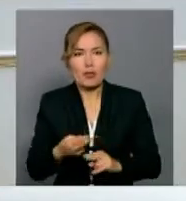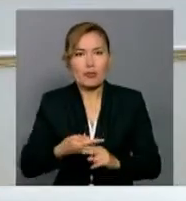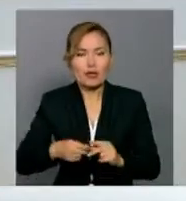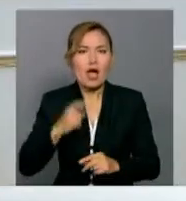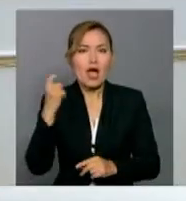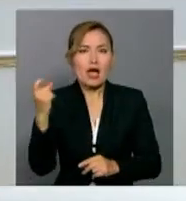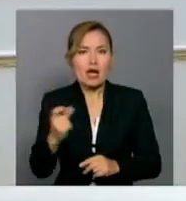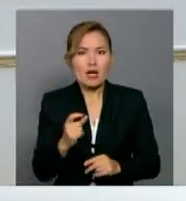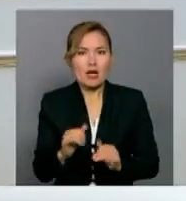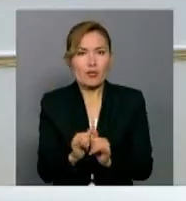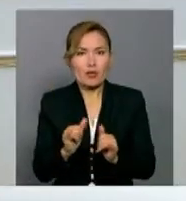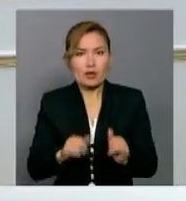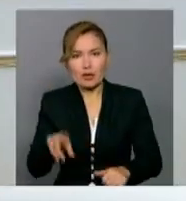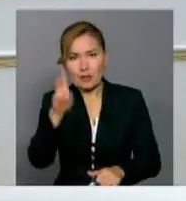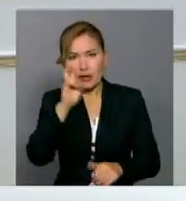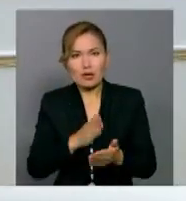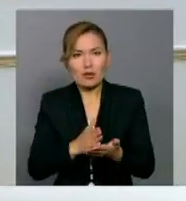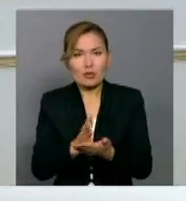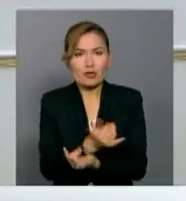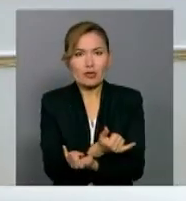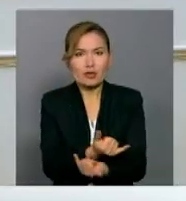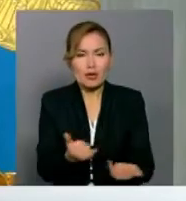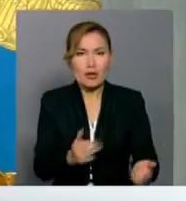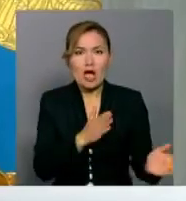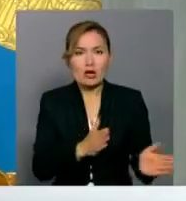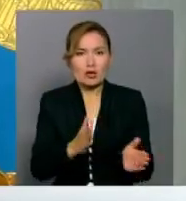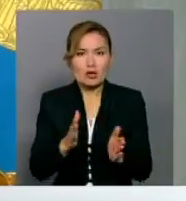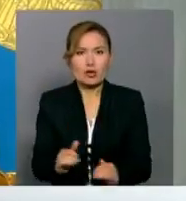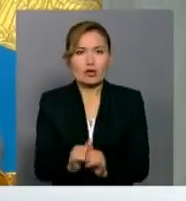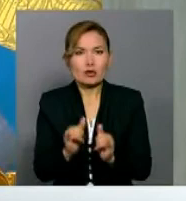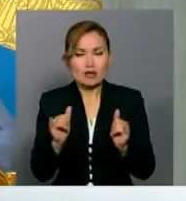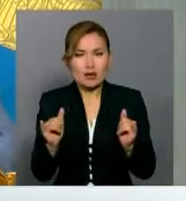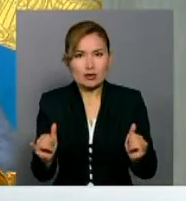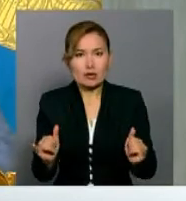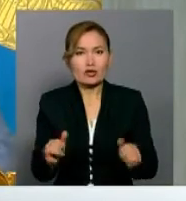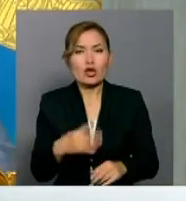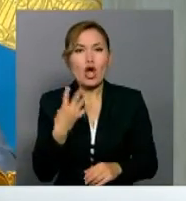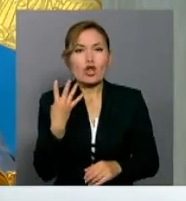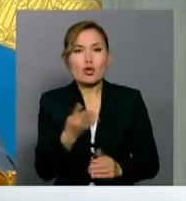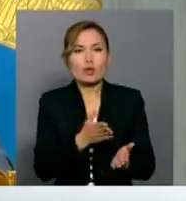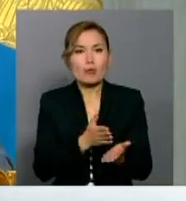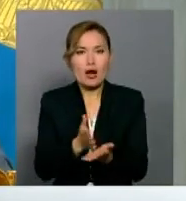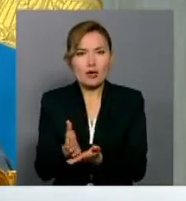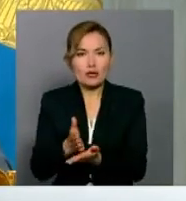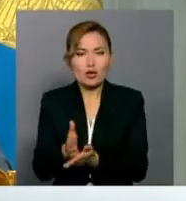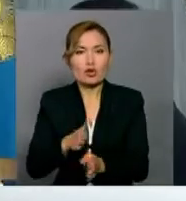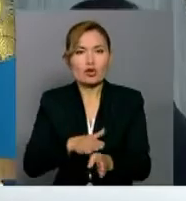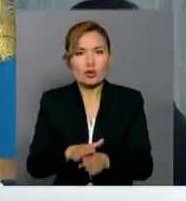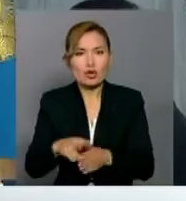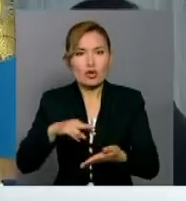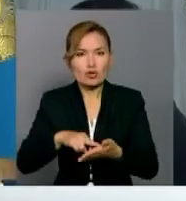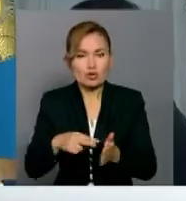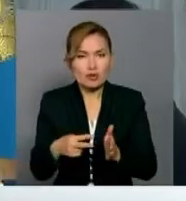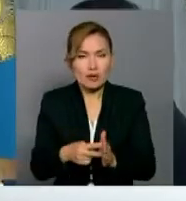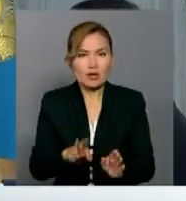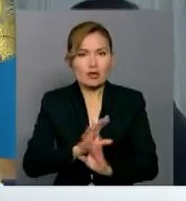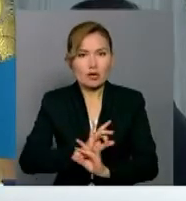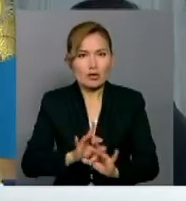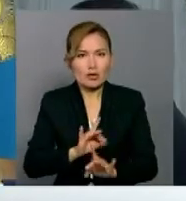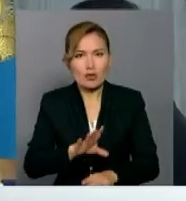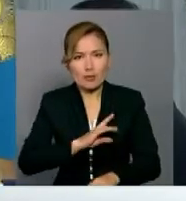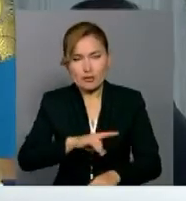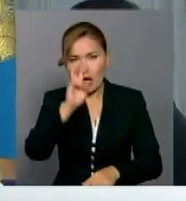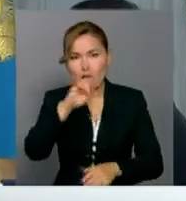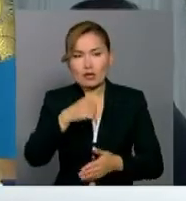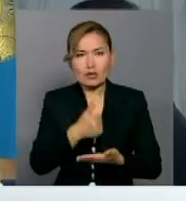салаларын цифрландыру және мемлекеттік қызмет көрсету жүйесін жетілдіру деп аталатын төрт бағыт бойынша орындау жоспарланды. Өз